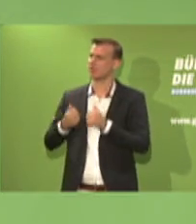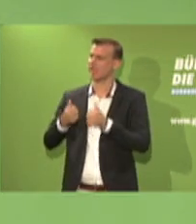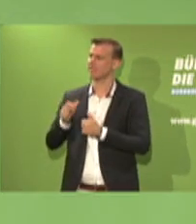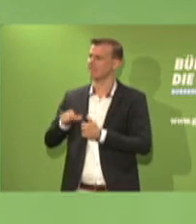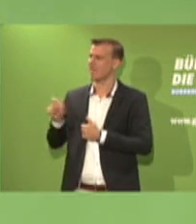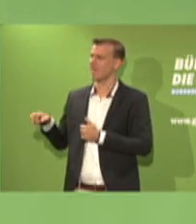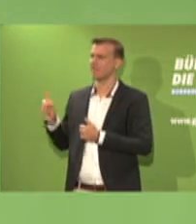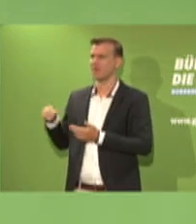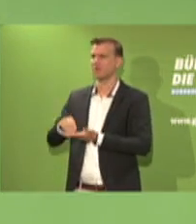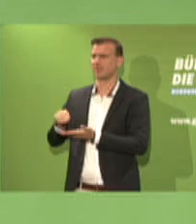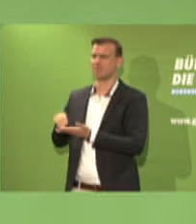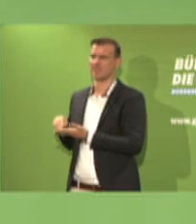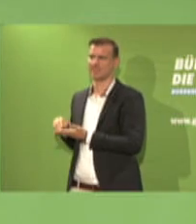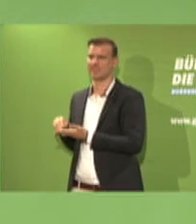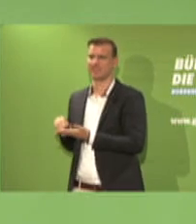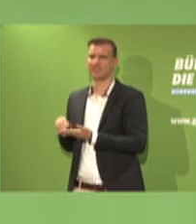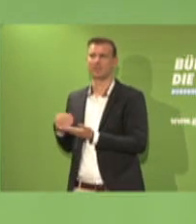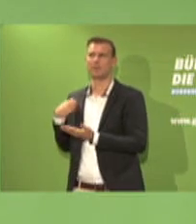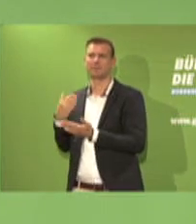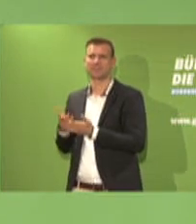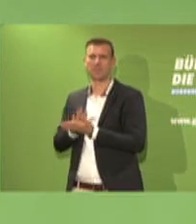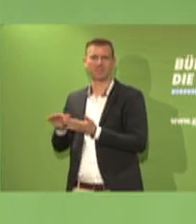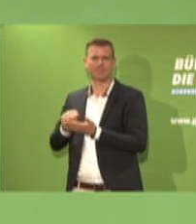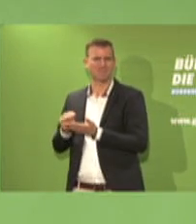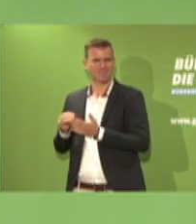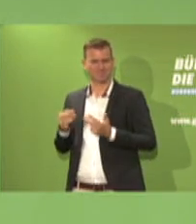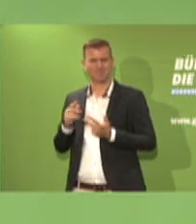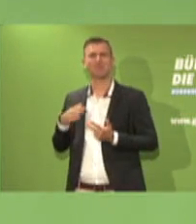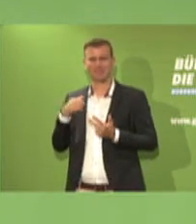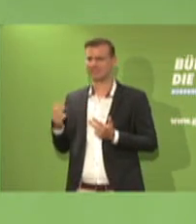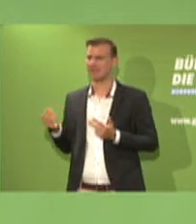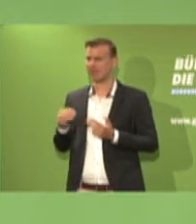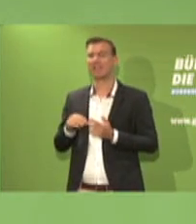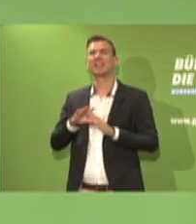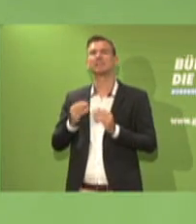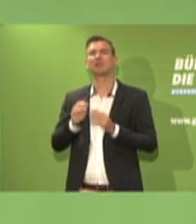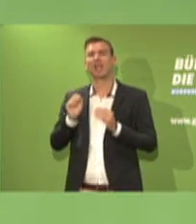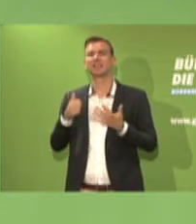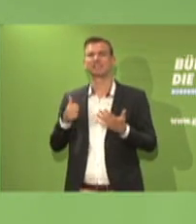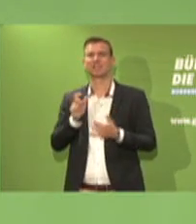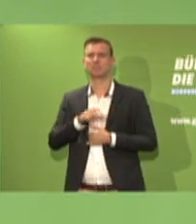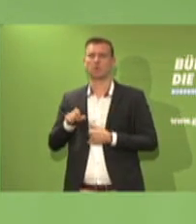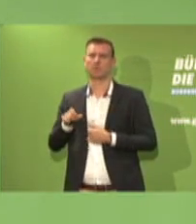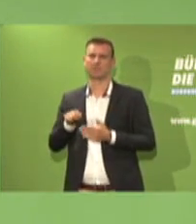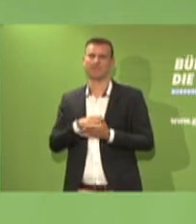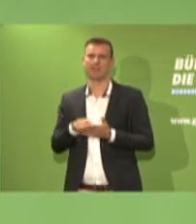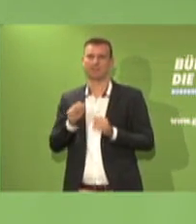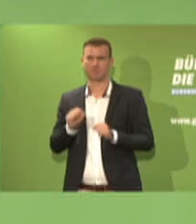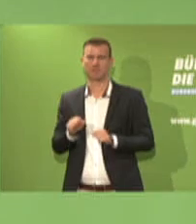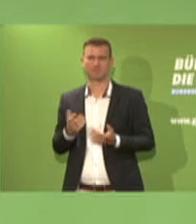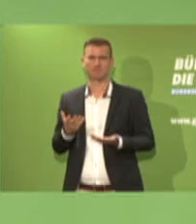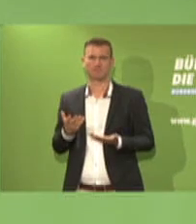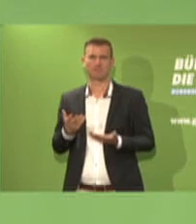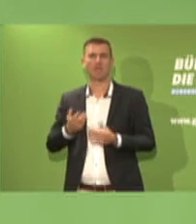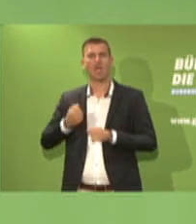Kandidaten hier, die noch bislang noch nicht dabei waren, dabei sind. Sechs Leute können gewählt werden. Es ist